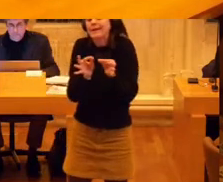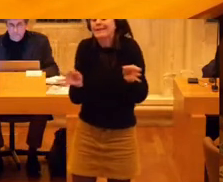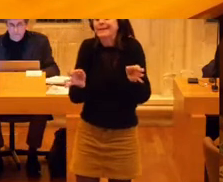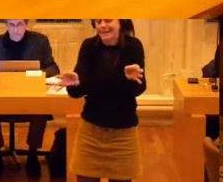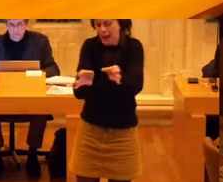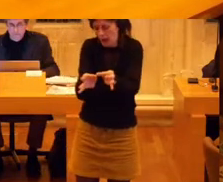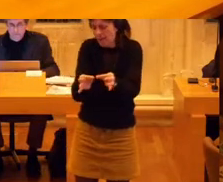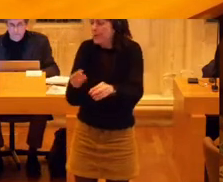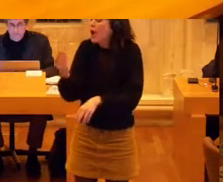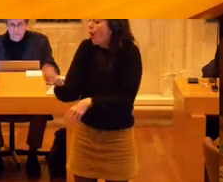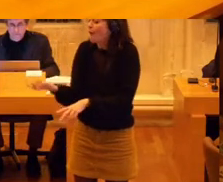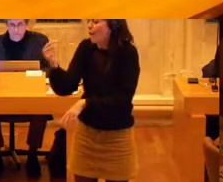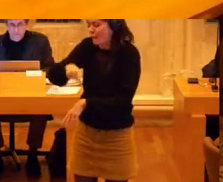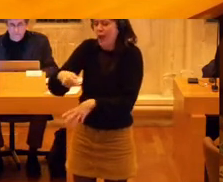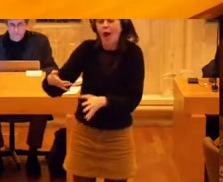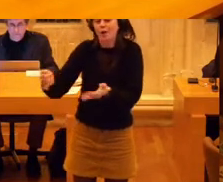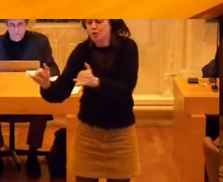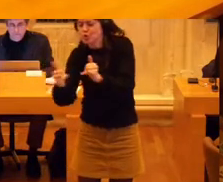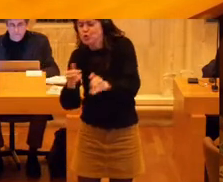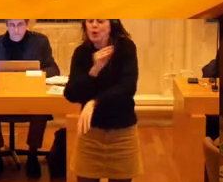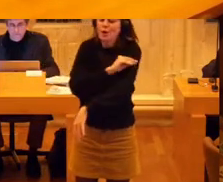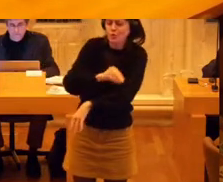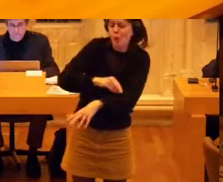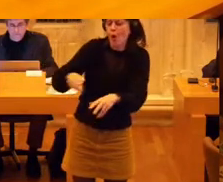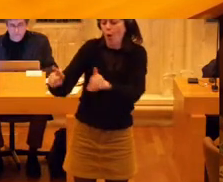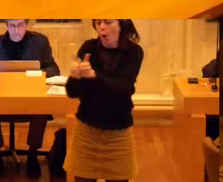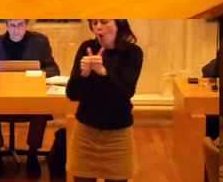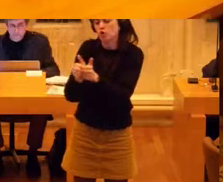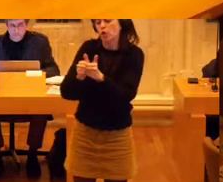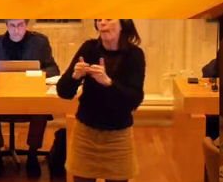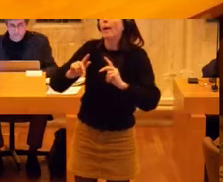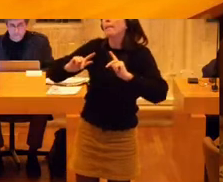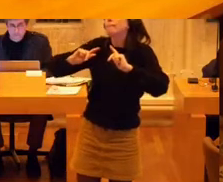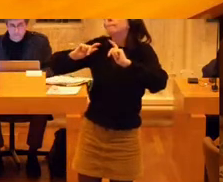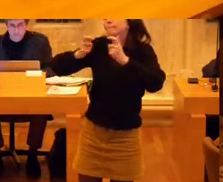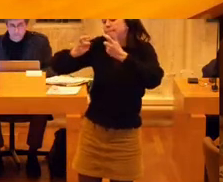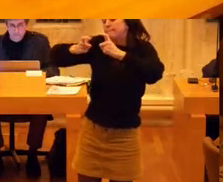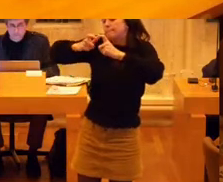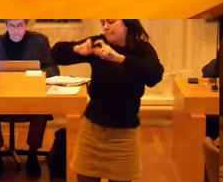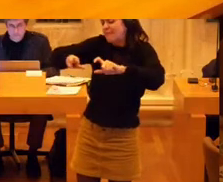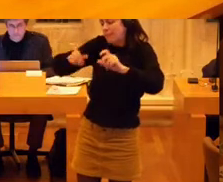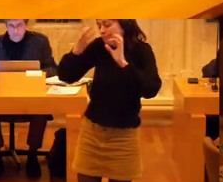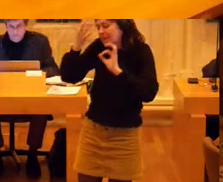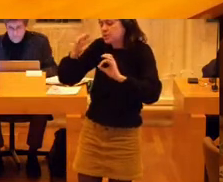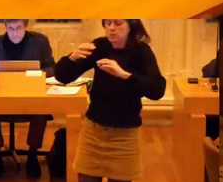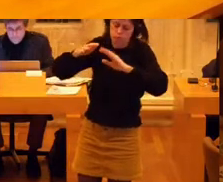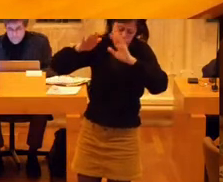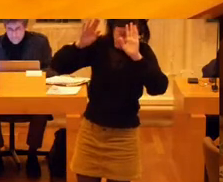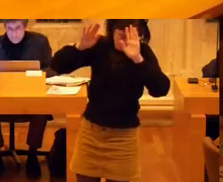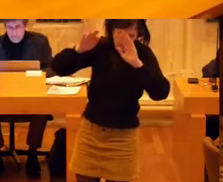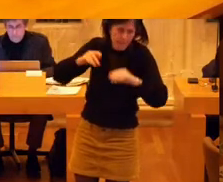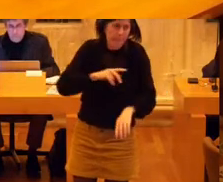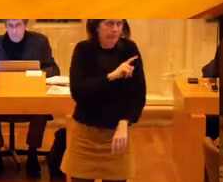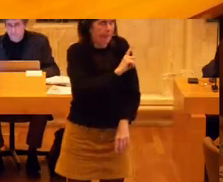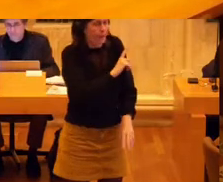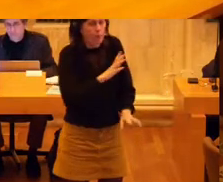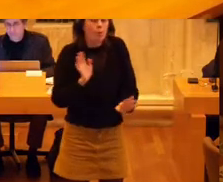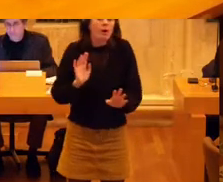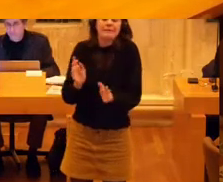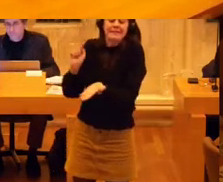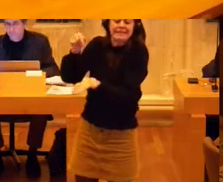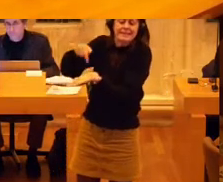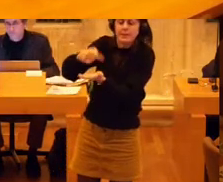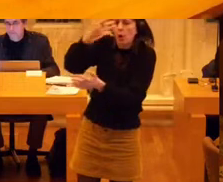enfants font du sport. On peut appeler ça comme on veut. Non. Après, je vais juste finir. Je ne connais pas le lieu, donc je ne vais